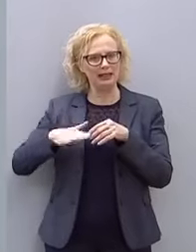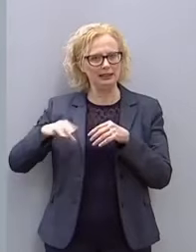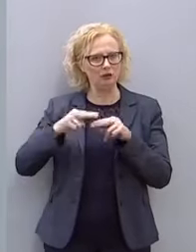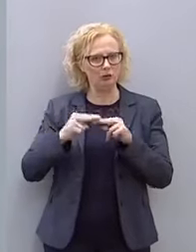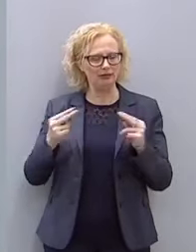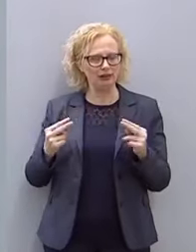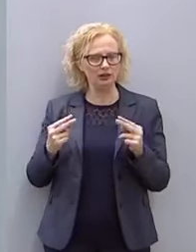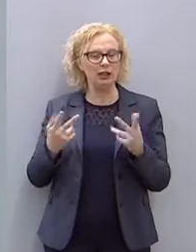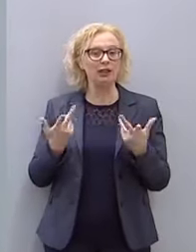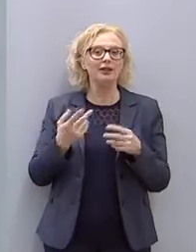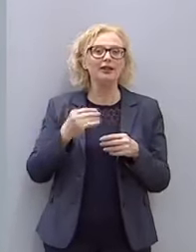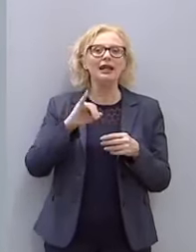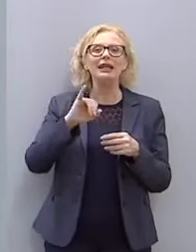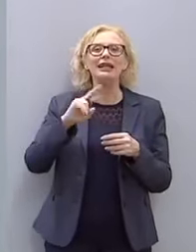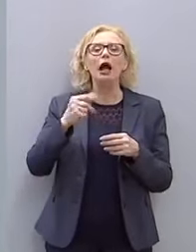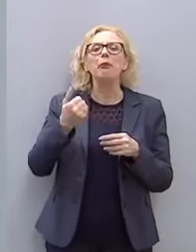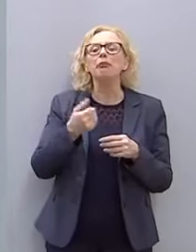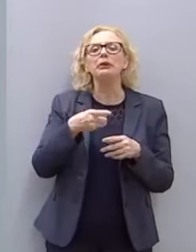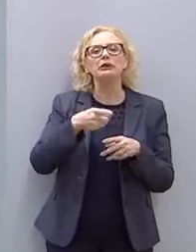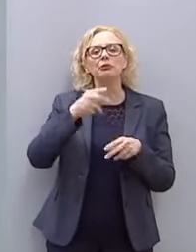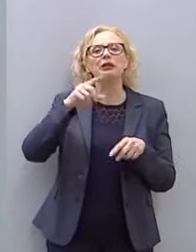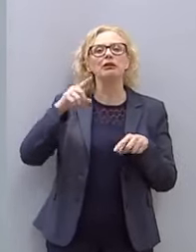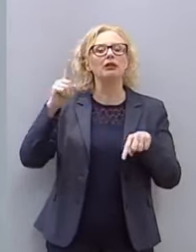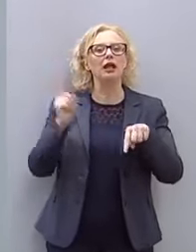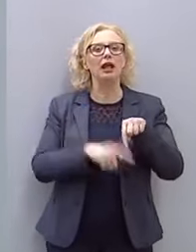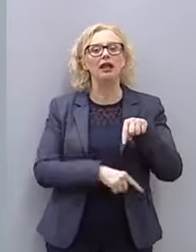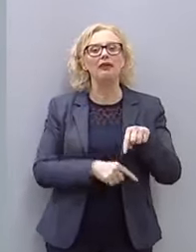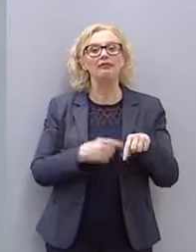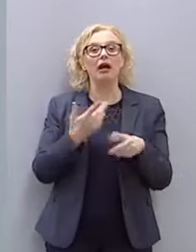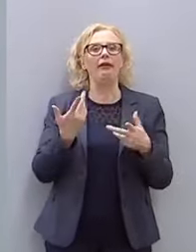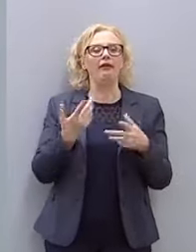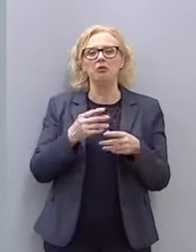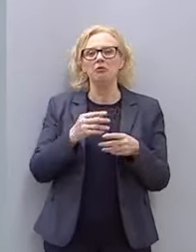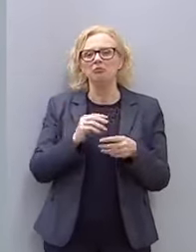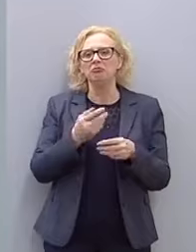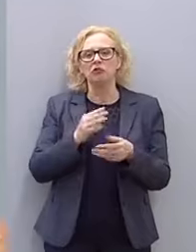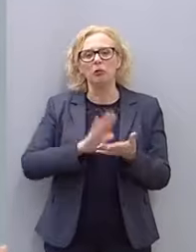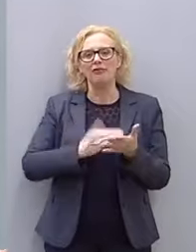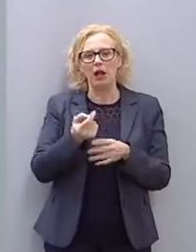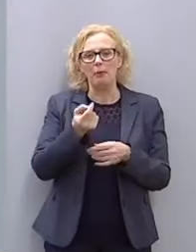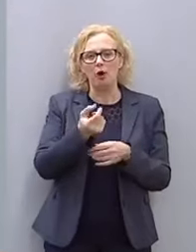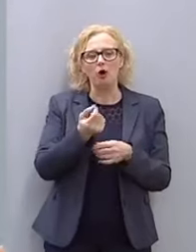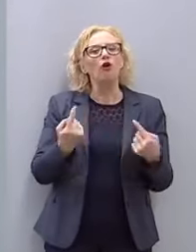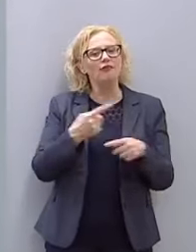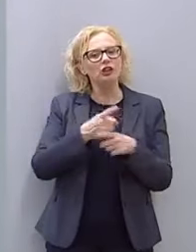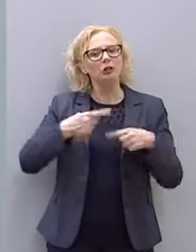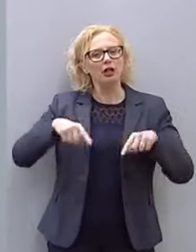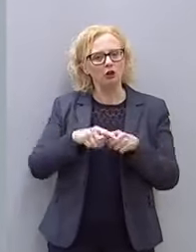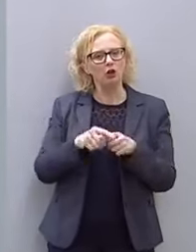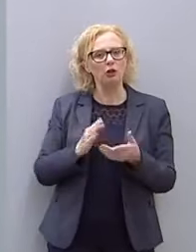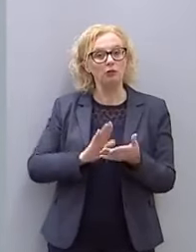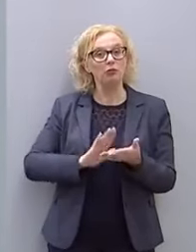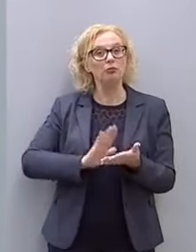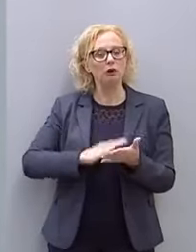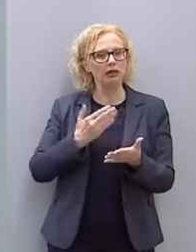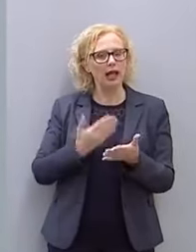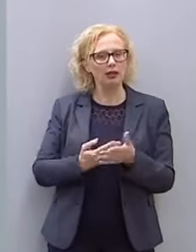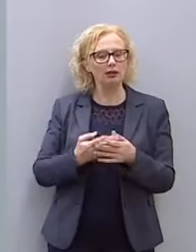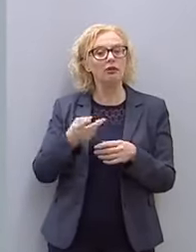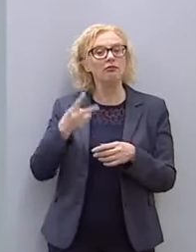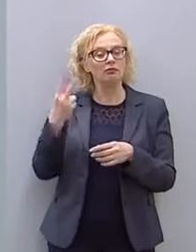in taglio dell'irap tocca fondamentalmente poco comincia a noi tocca la il finanziamento delle competenze quindi taglio irap